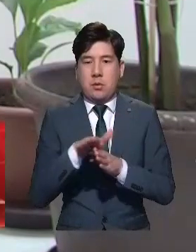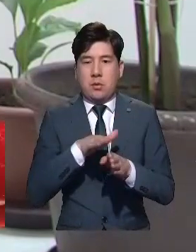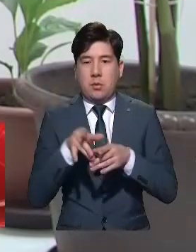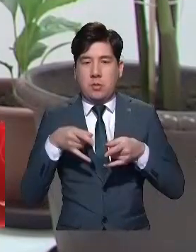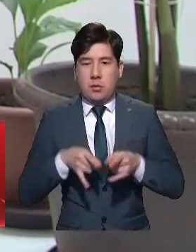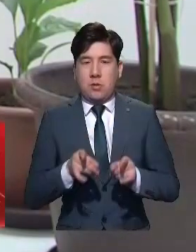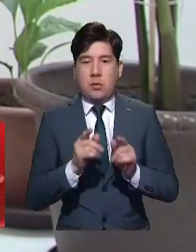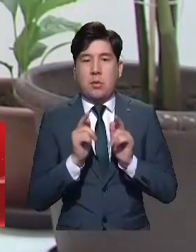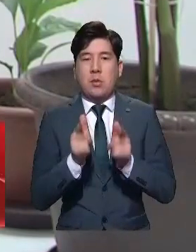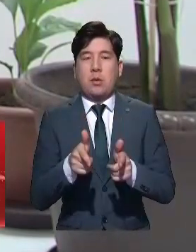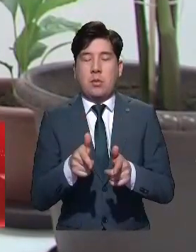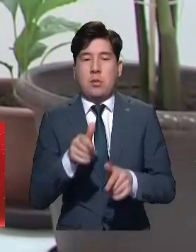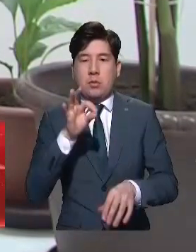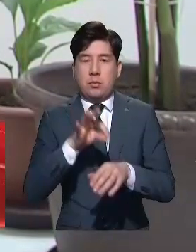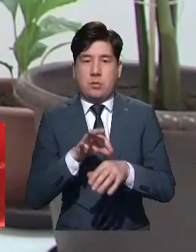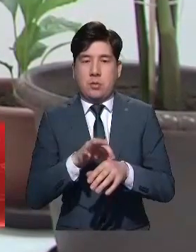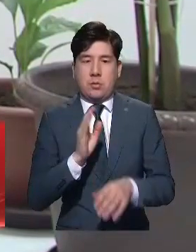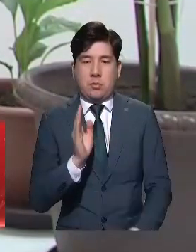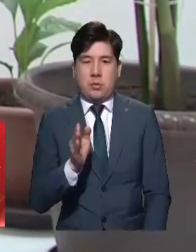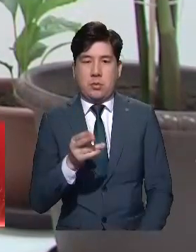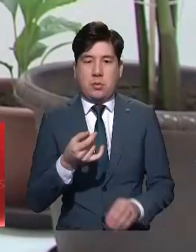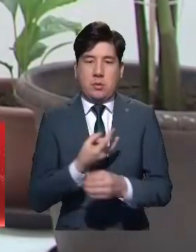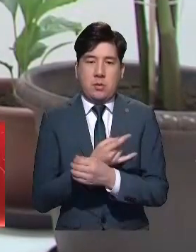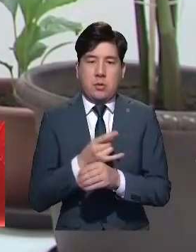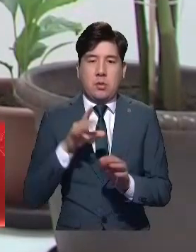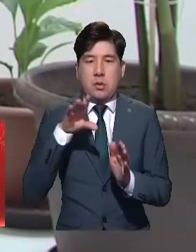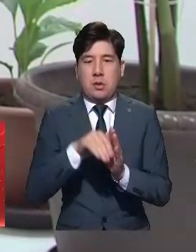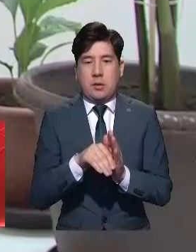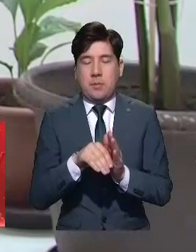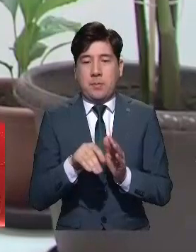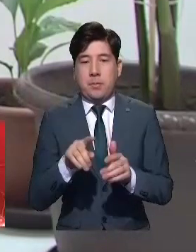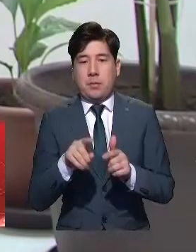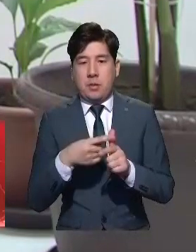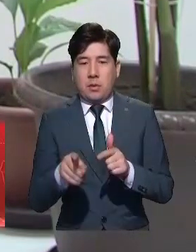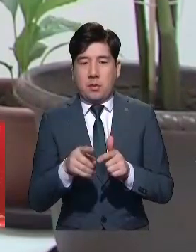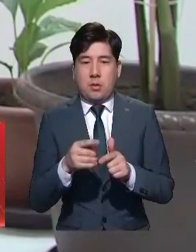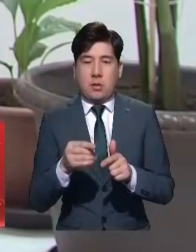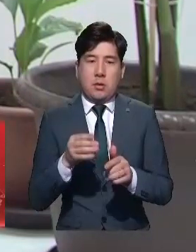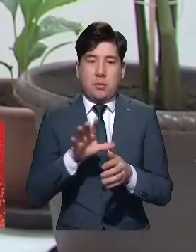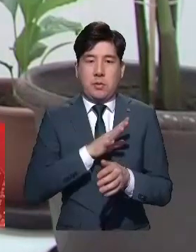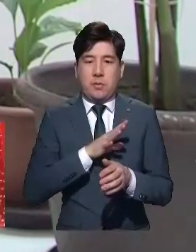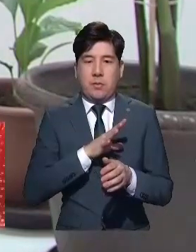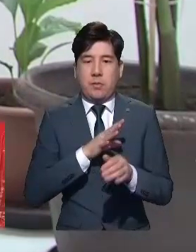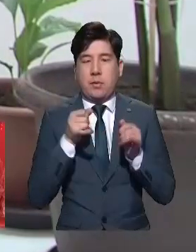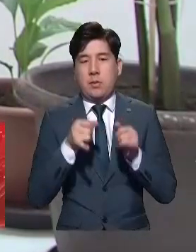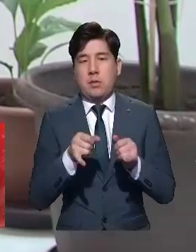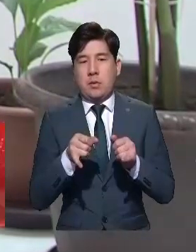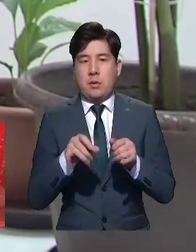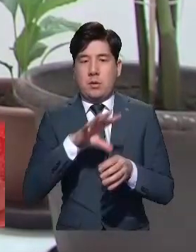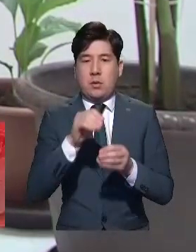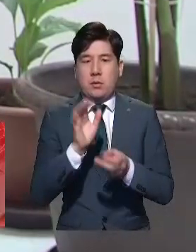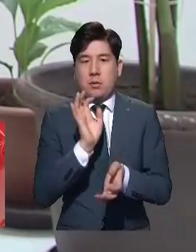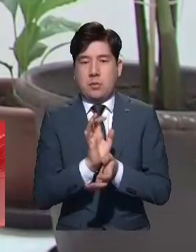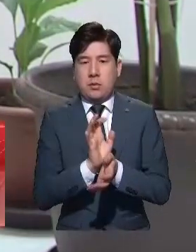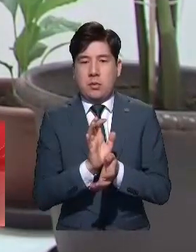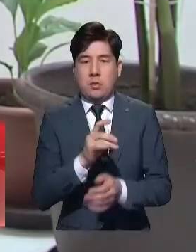ақауға ұшырайды. Сонымен қатар қандай да бір дене мүшесі орында болмауы. Міне сондай ақаулардың салдарынан ол